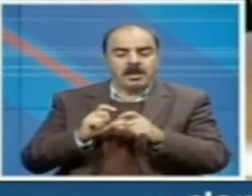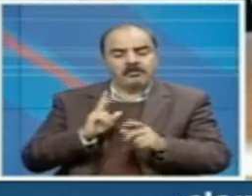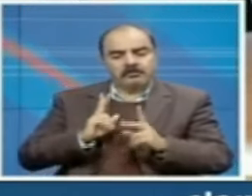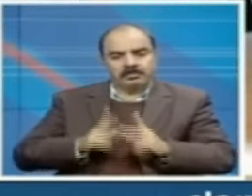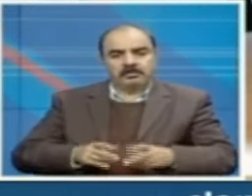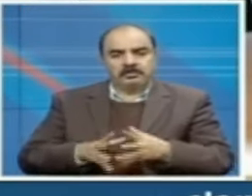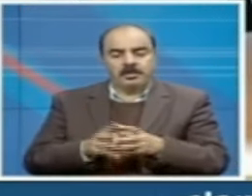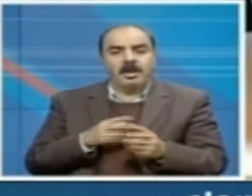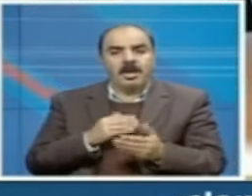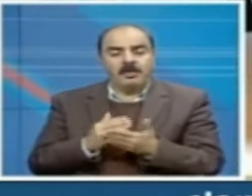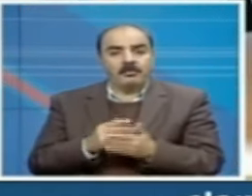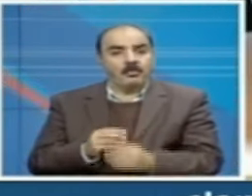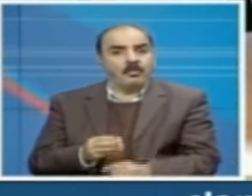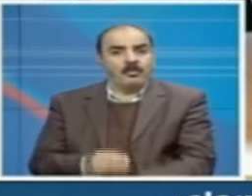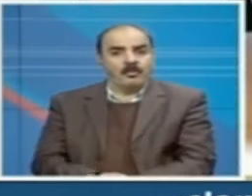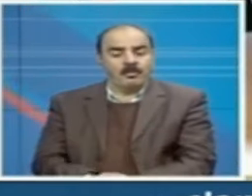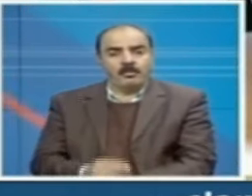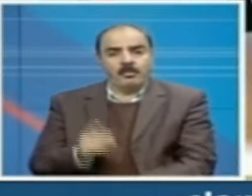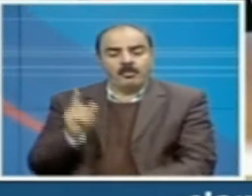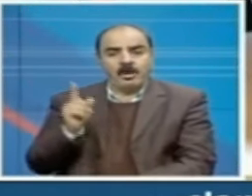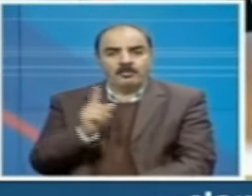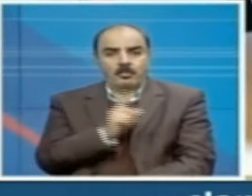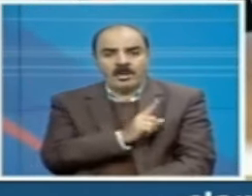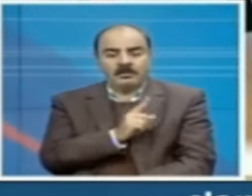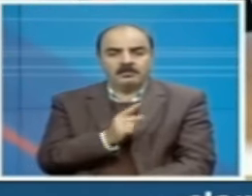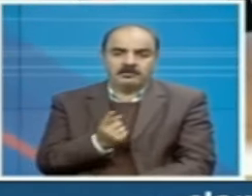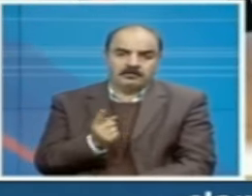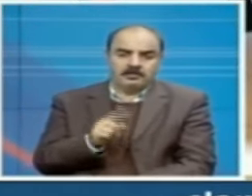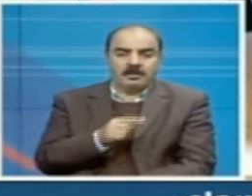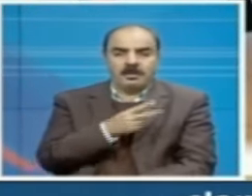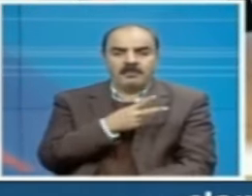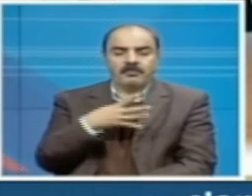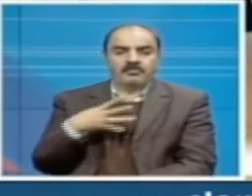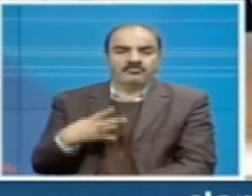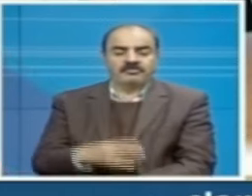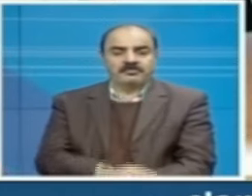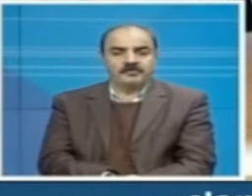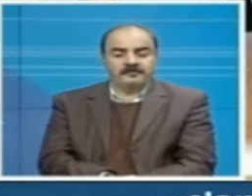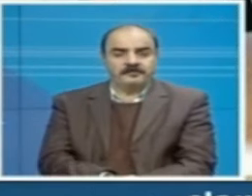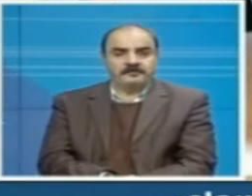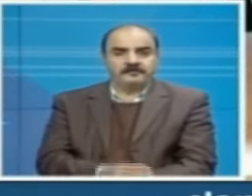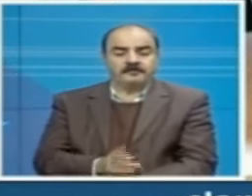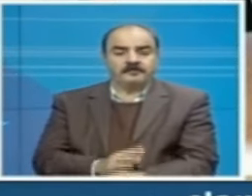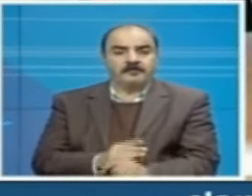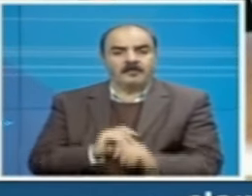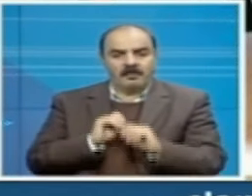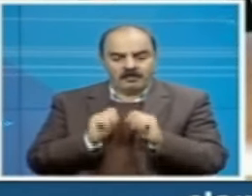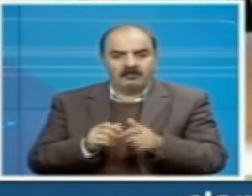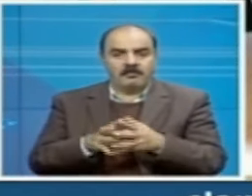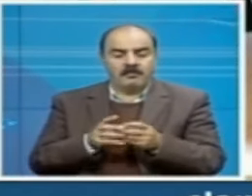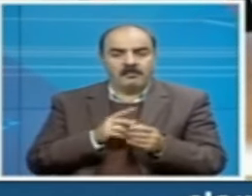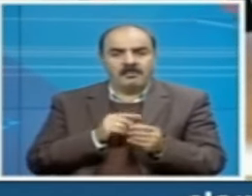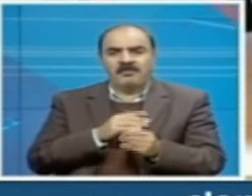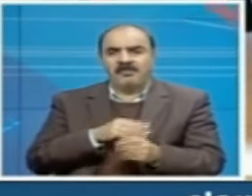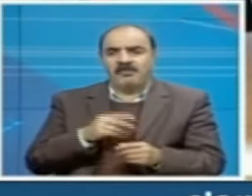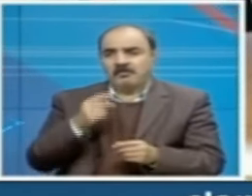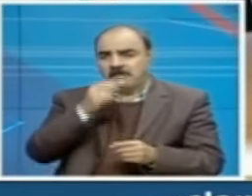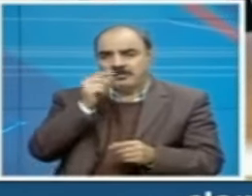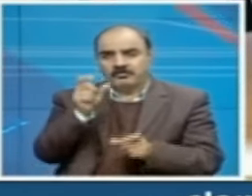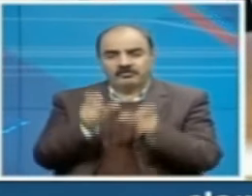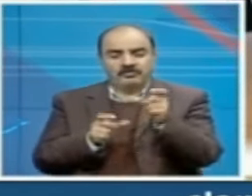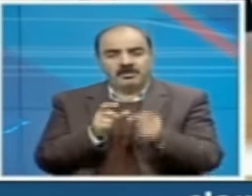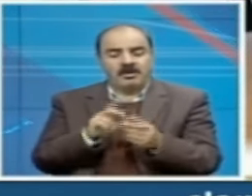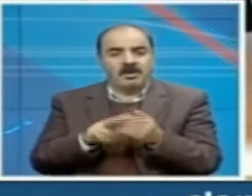والتي تسري اعتبارا من الأول من يناير 2024 وتقضي بإعفاء العملاء من